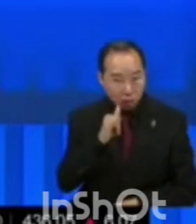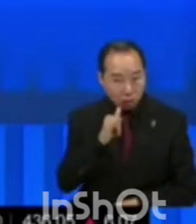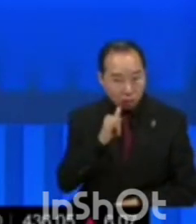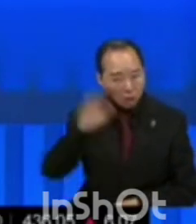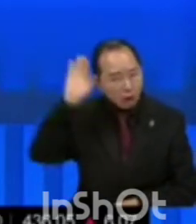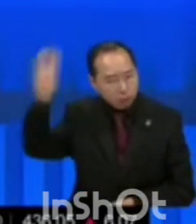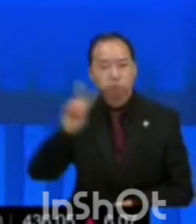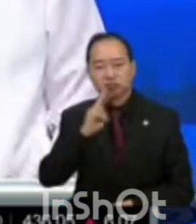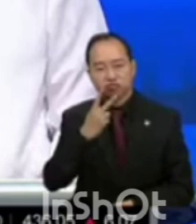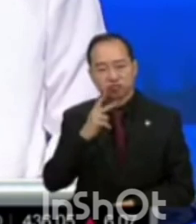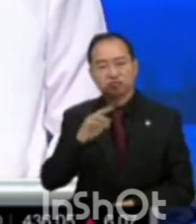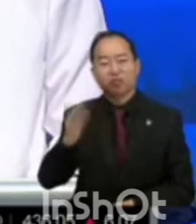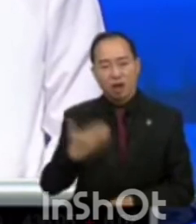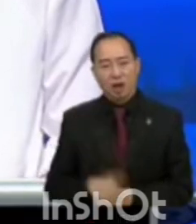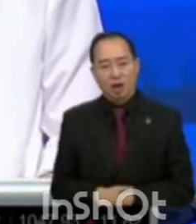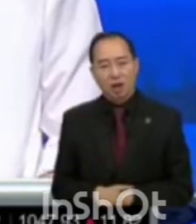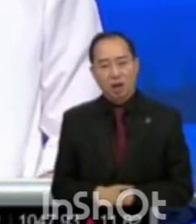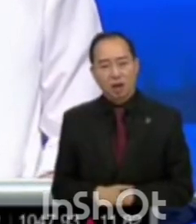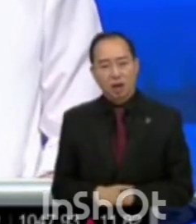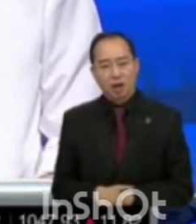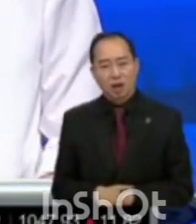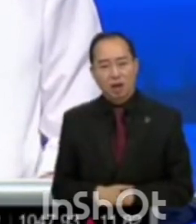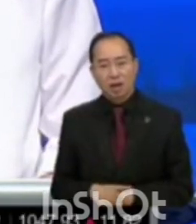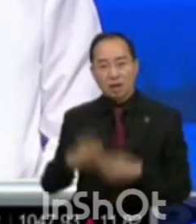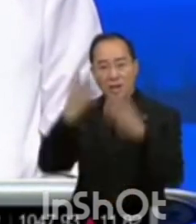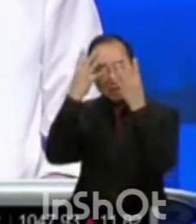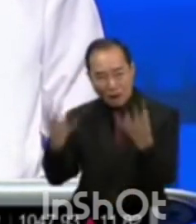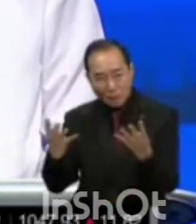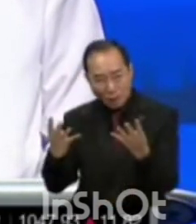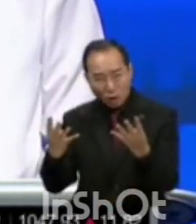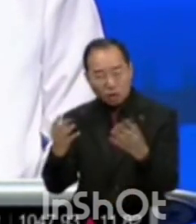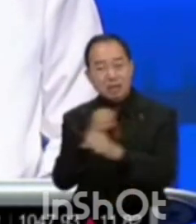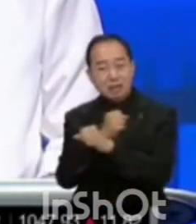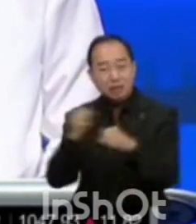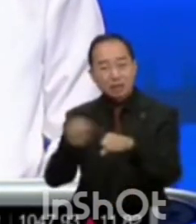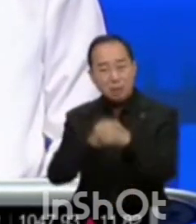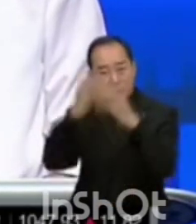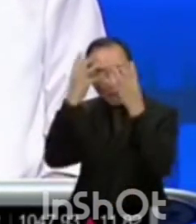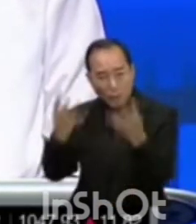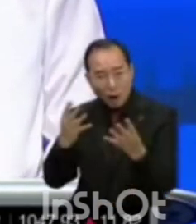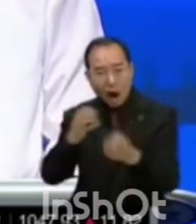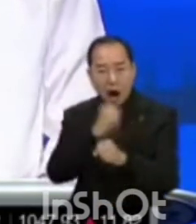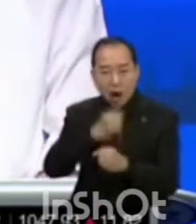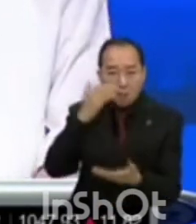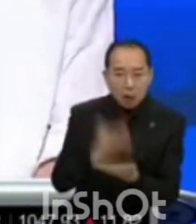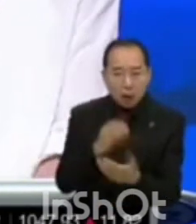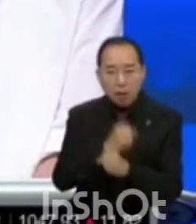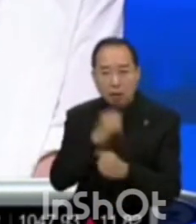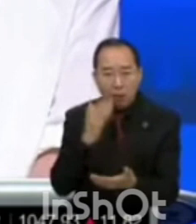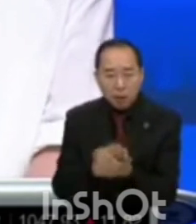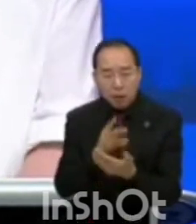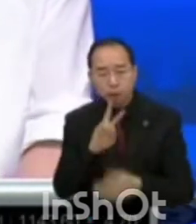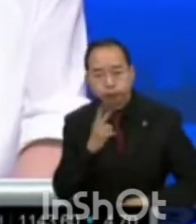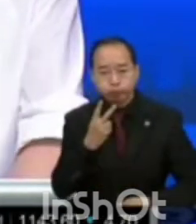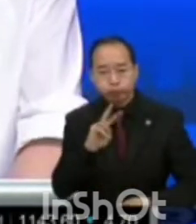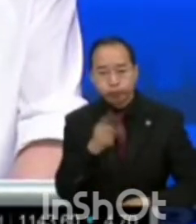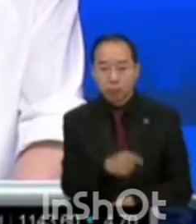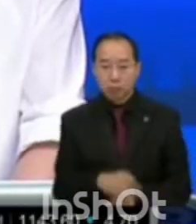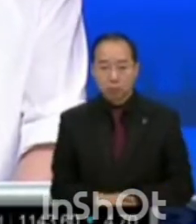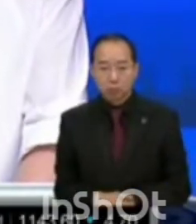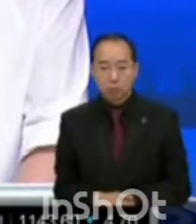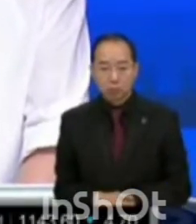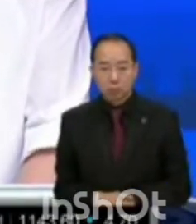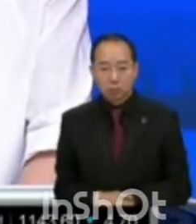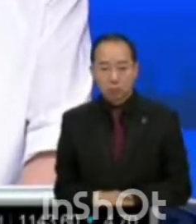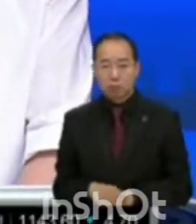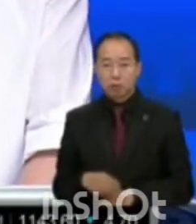사면 관련해서는 사면 금지하자 했다가 사면하자, 사면하지 말자 그랬다가 갑자기 세모 이렇게 나오기도 하고